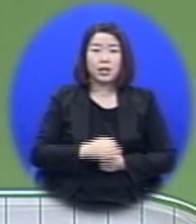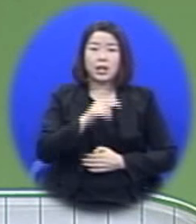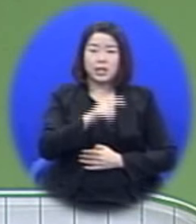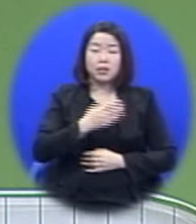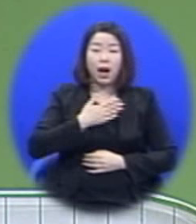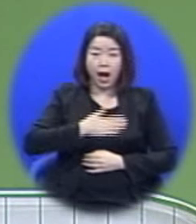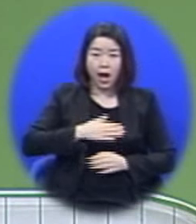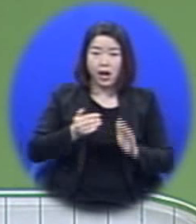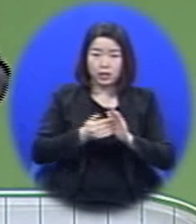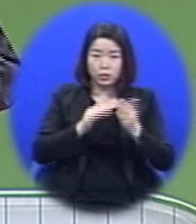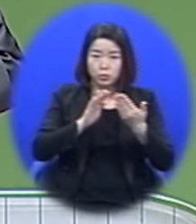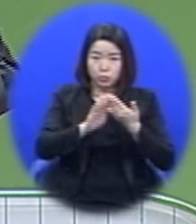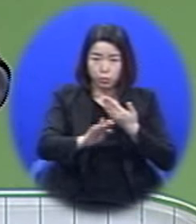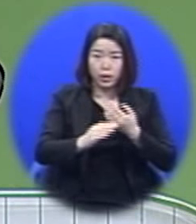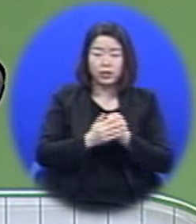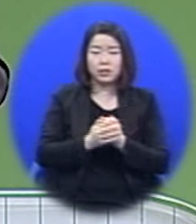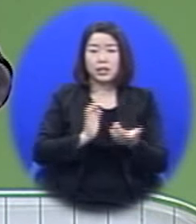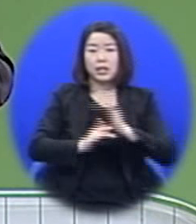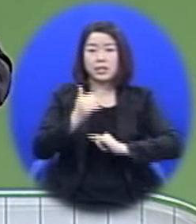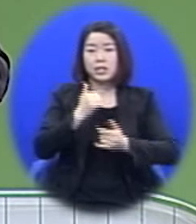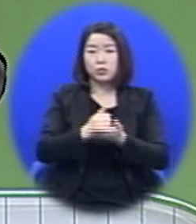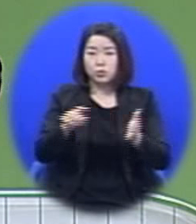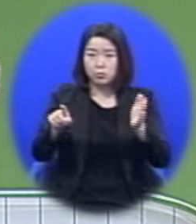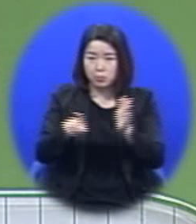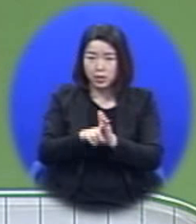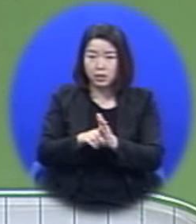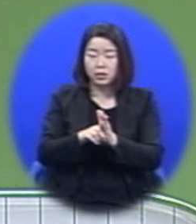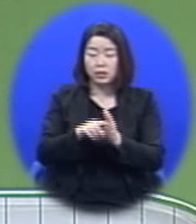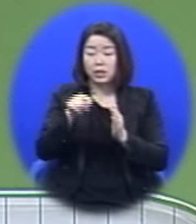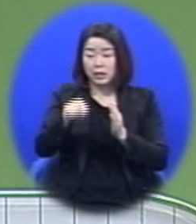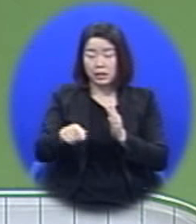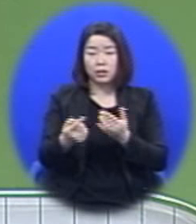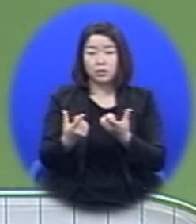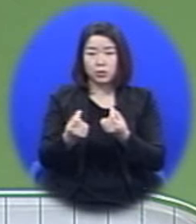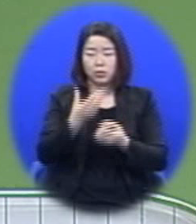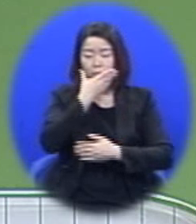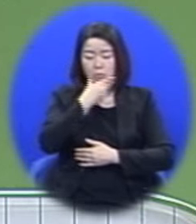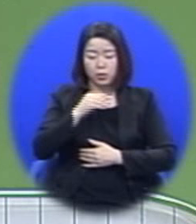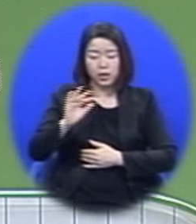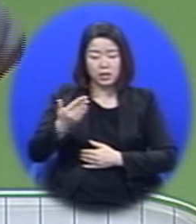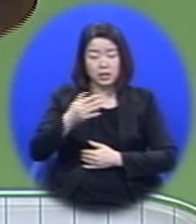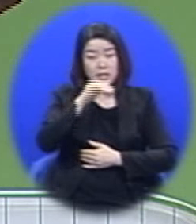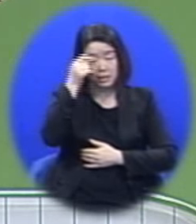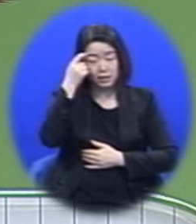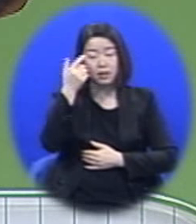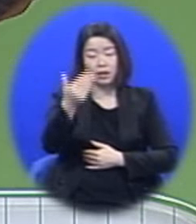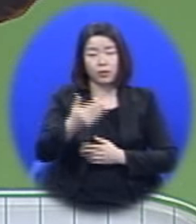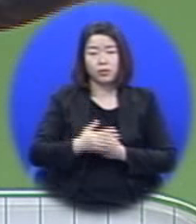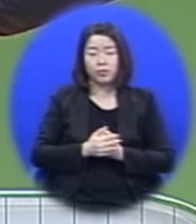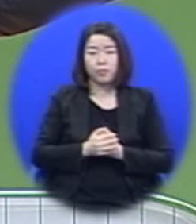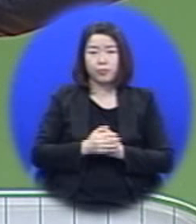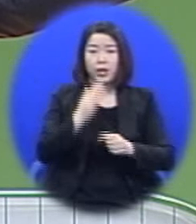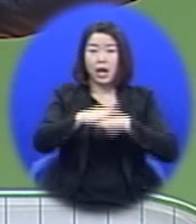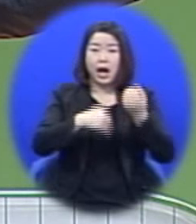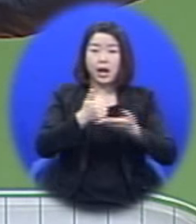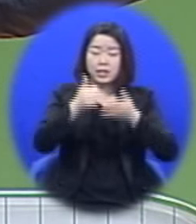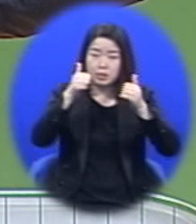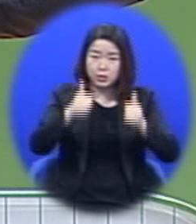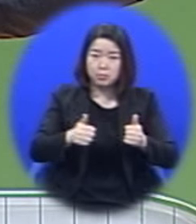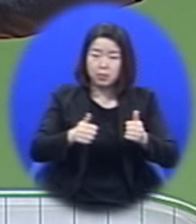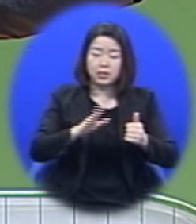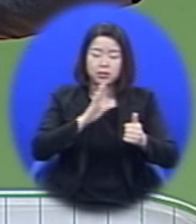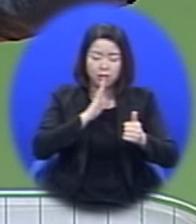이것을 알고 나면 예수 믿는 것처럼 복된 일이 있을까 싶어요. 하나님의 심판을 정말 알고